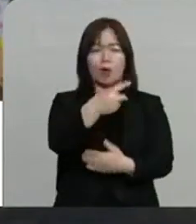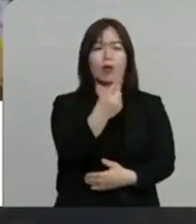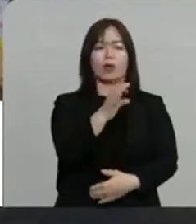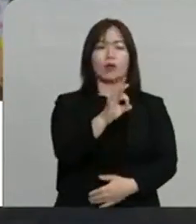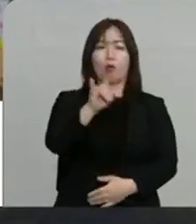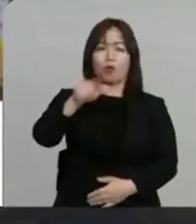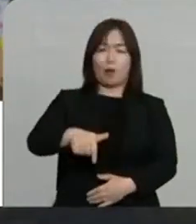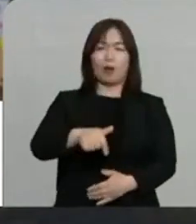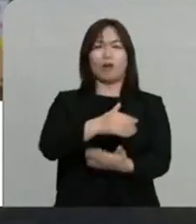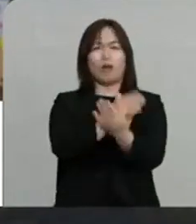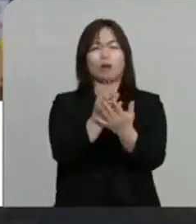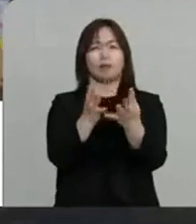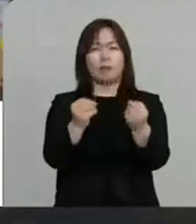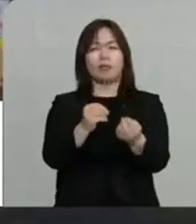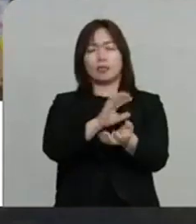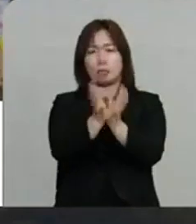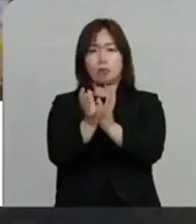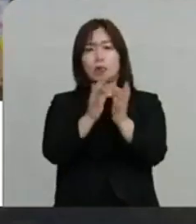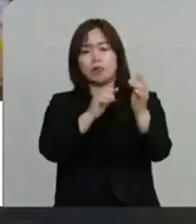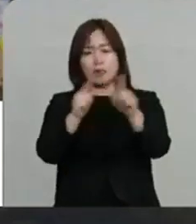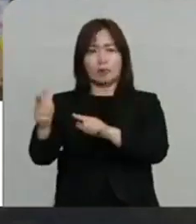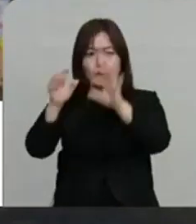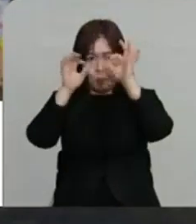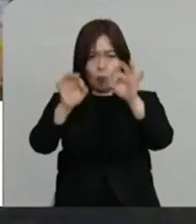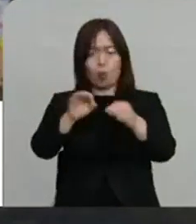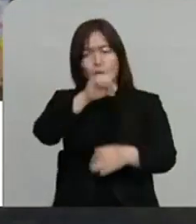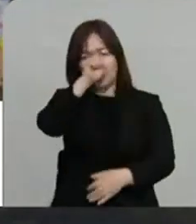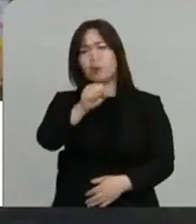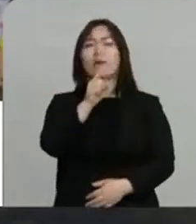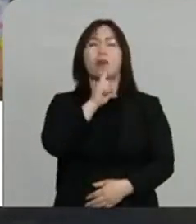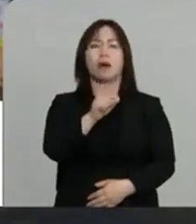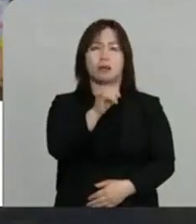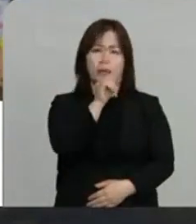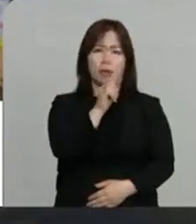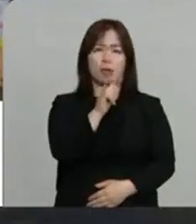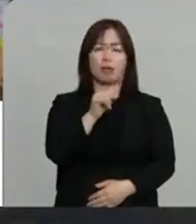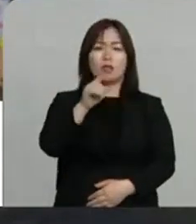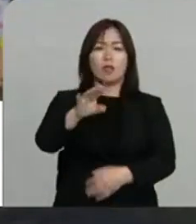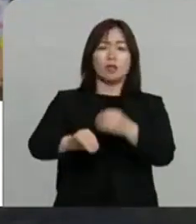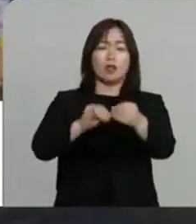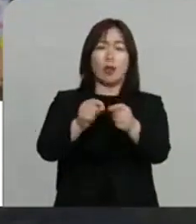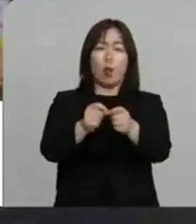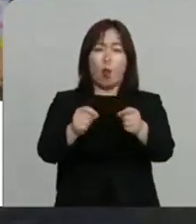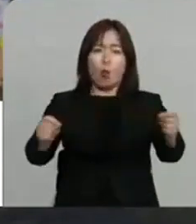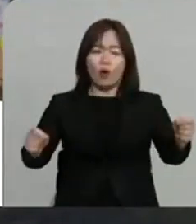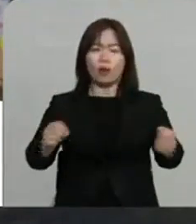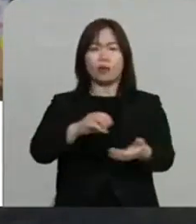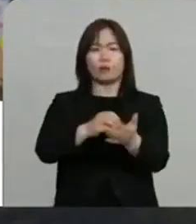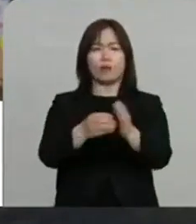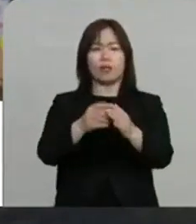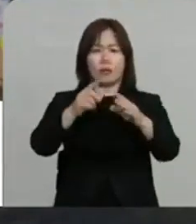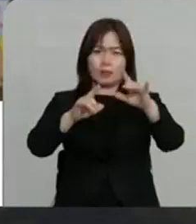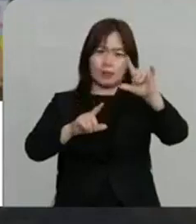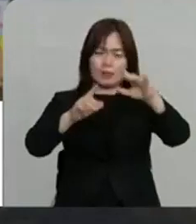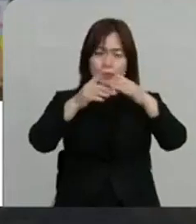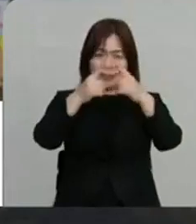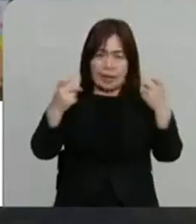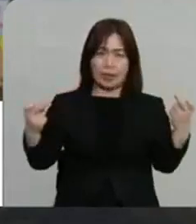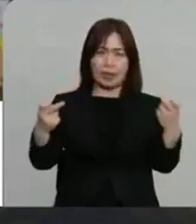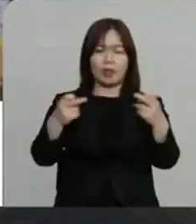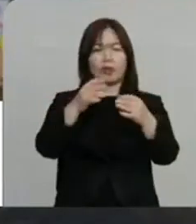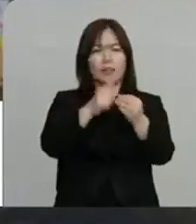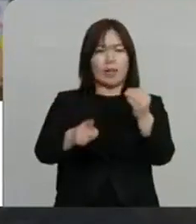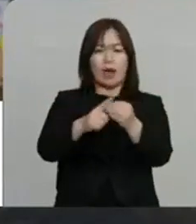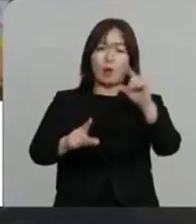또 노랫말로 만들어져서 사람들의 심금을 울리고 있는데요. 천년 세월의 깊이만큼 고즈넉한 산사와